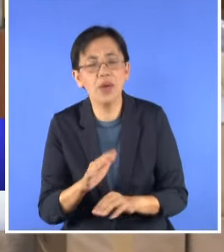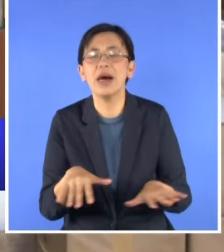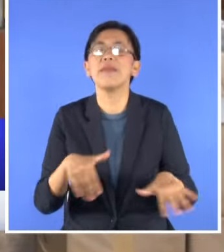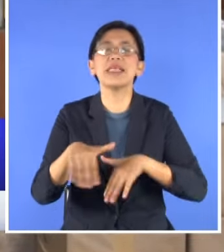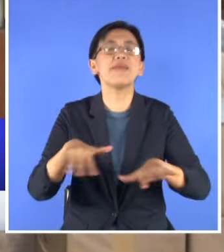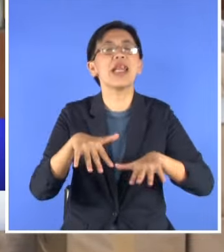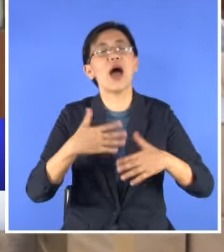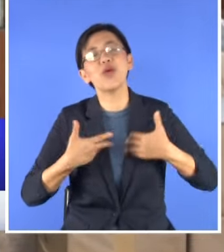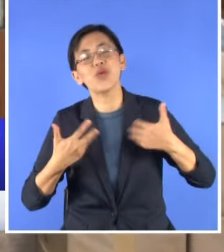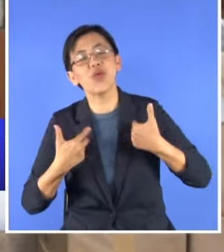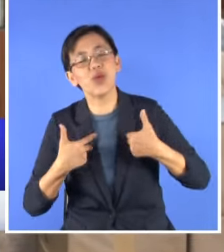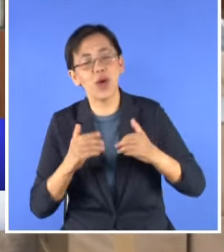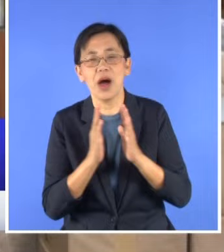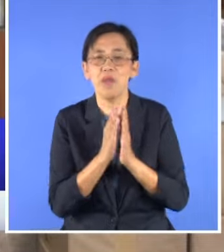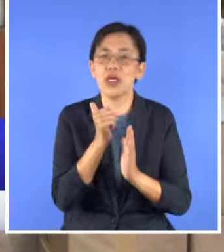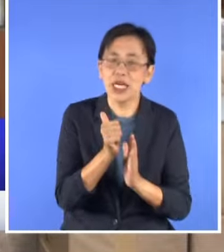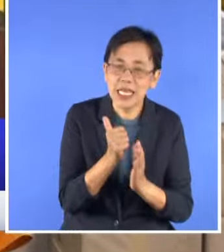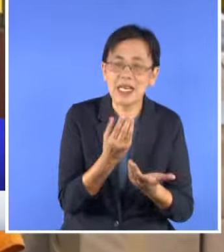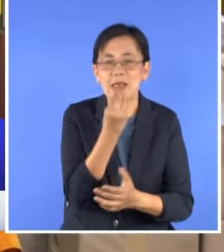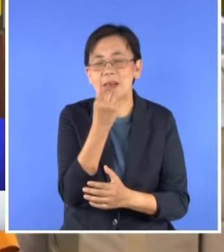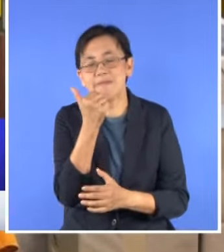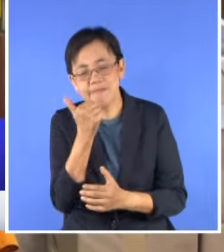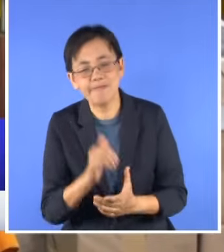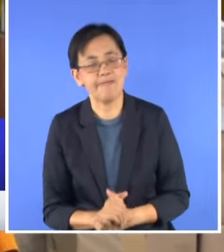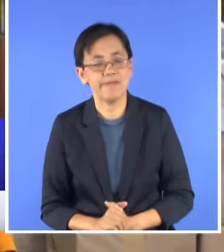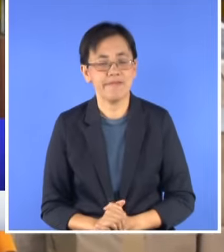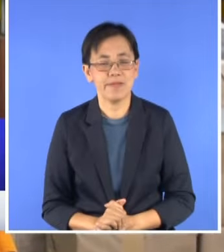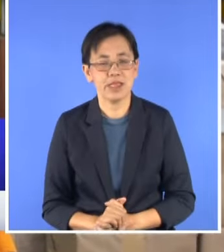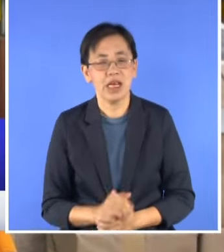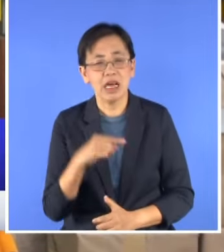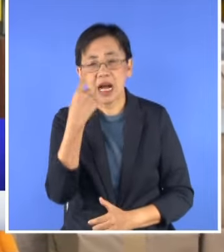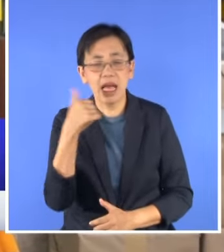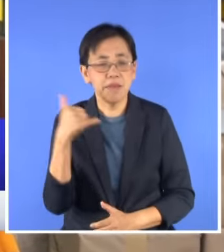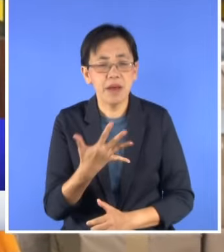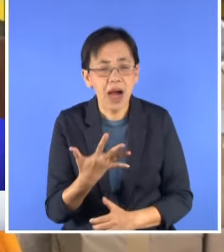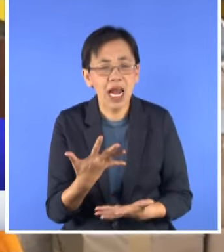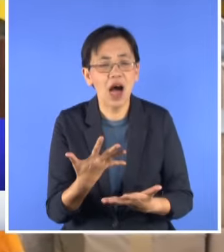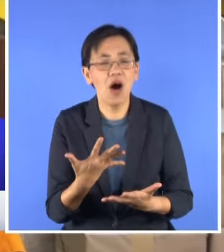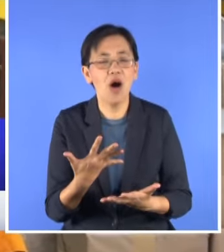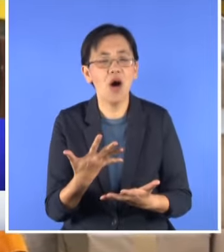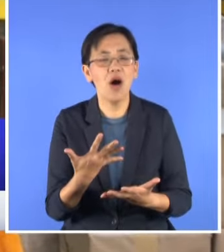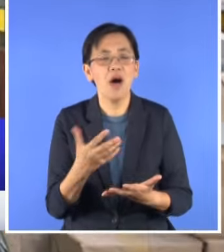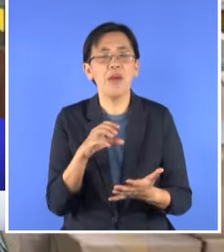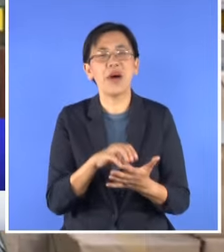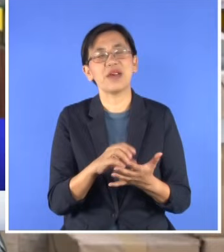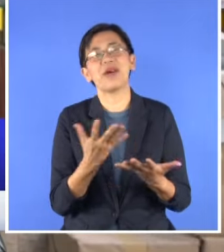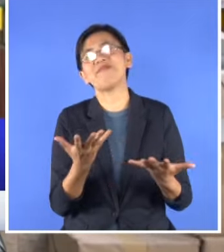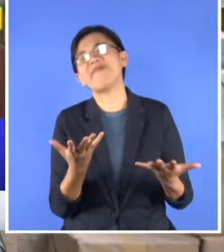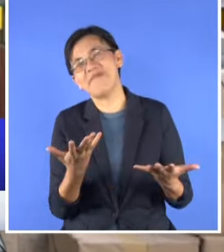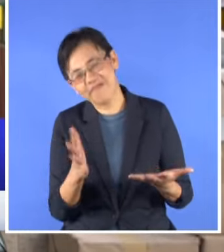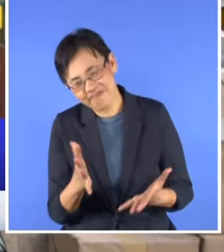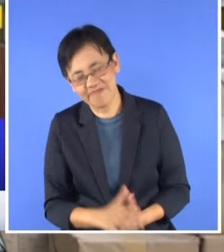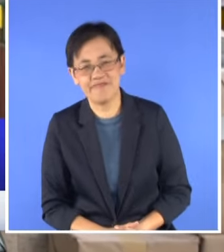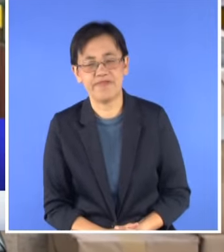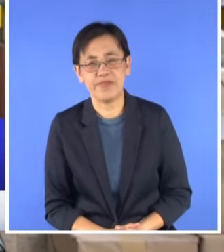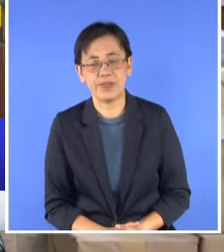สนุกสนานบุญได้ไส้เต็มเรียกว่าใครไม่มาวาสนาปากไม่สูง สำห